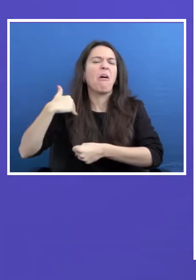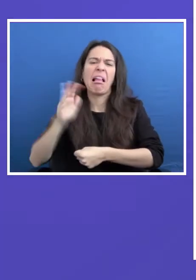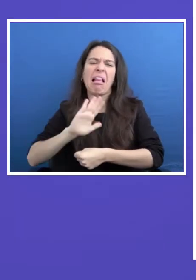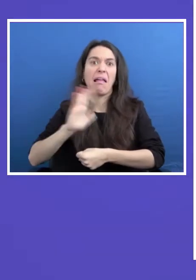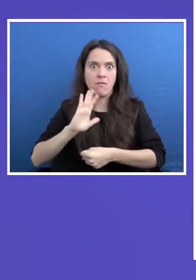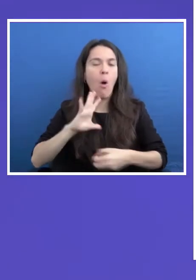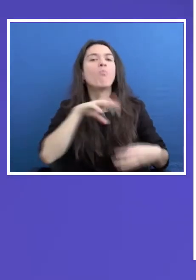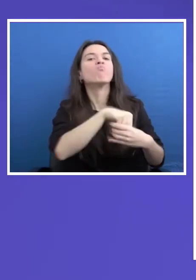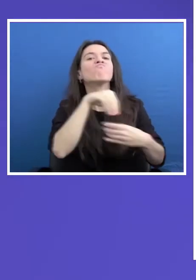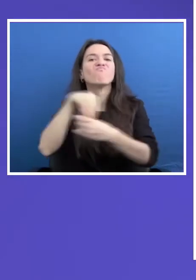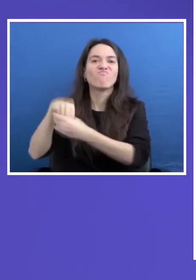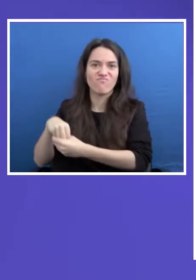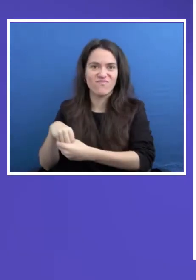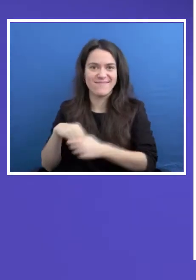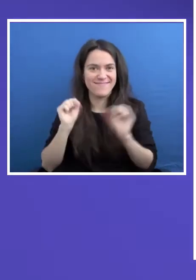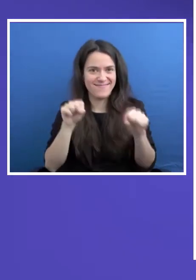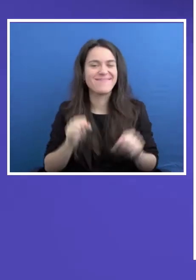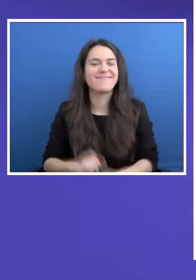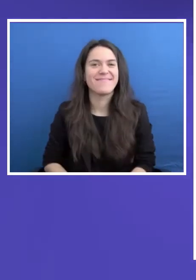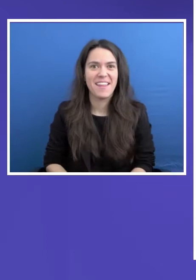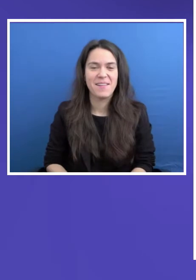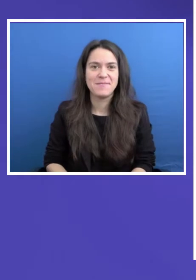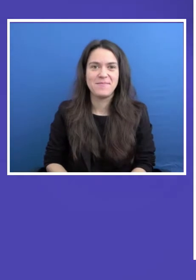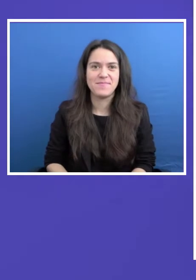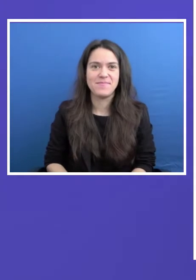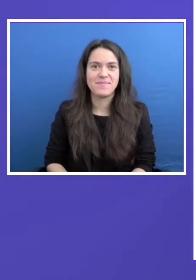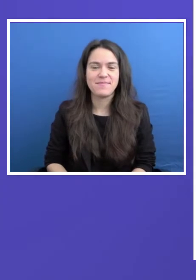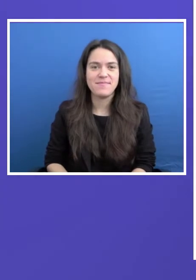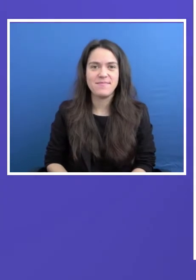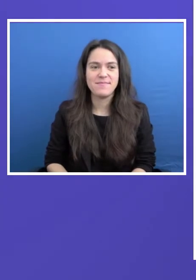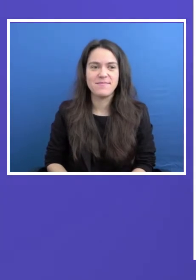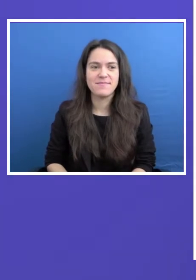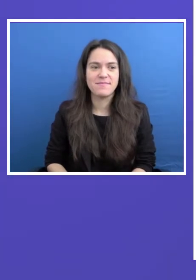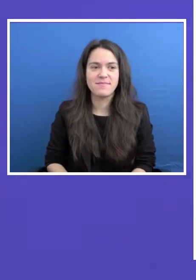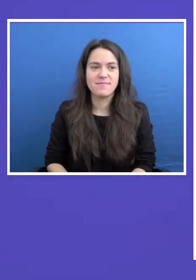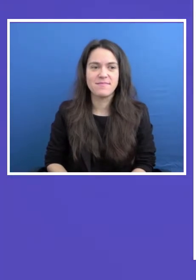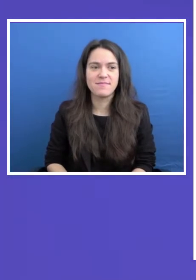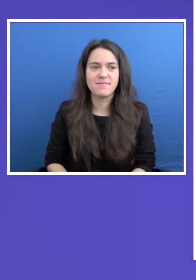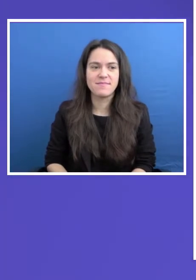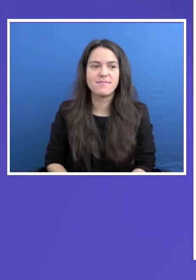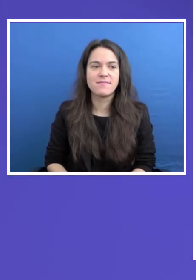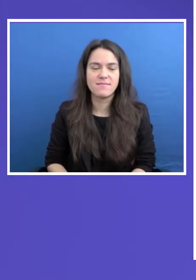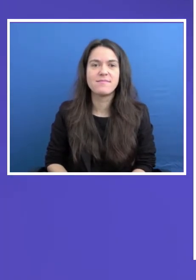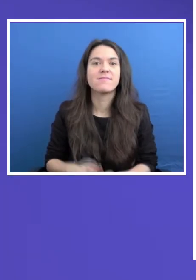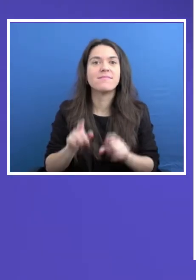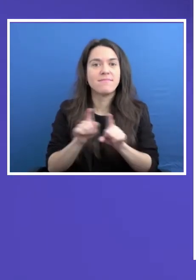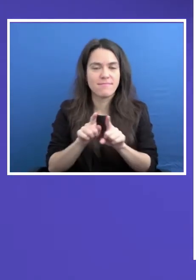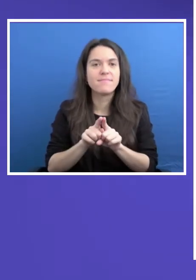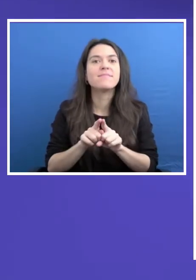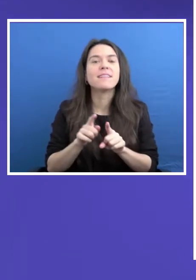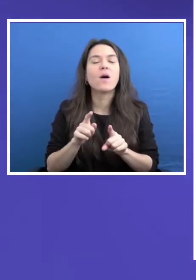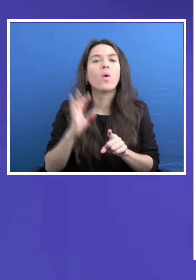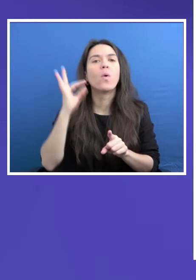يعني مش بس تكون المراه كمذيعه، لا كمان تبقى موجوده كخبيره، كمحلله، كضيفه دائمه، علشان تسليط الضوء